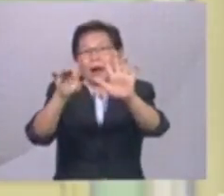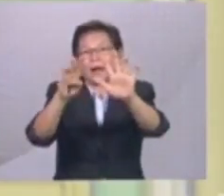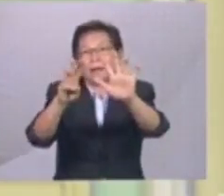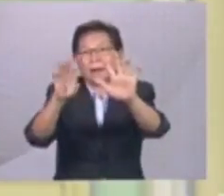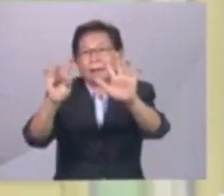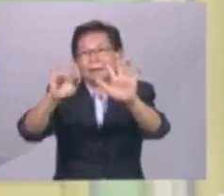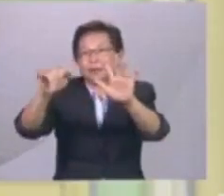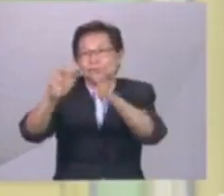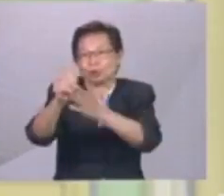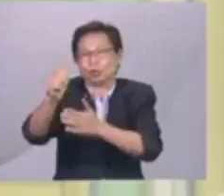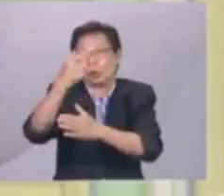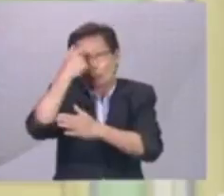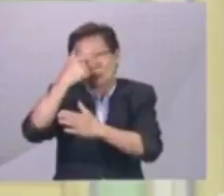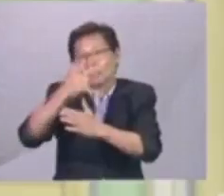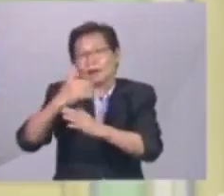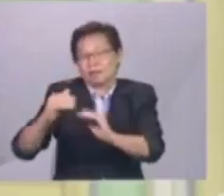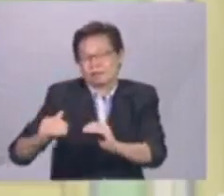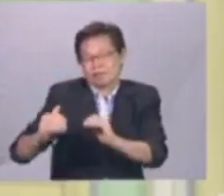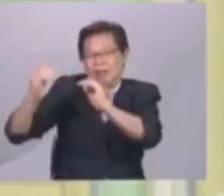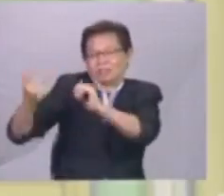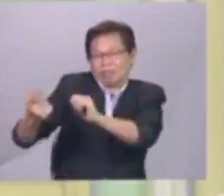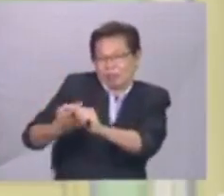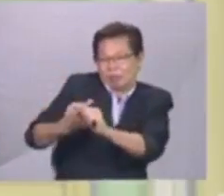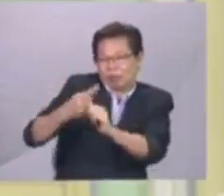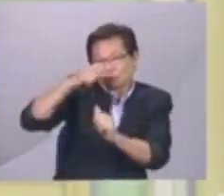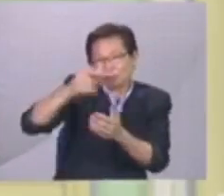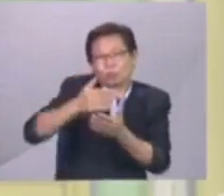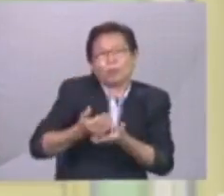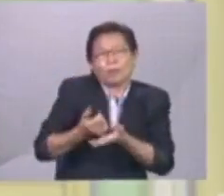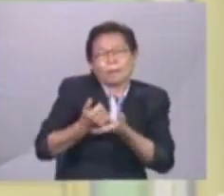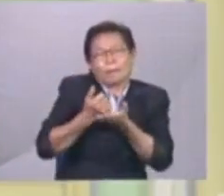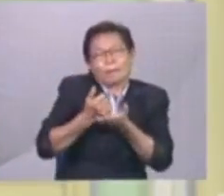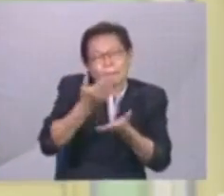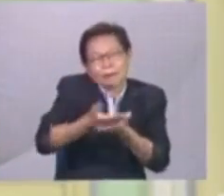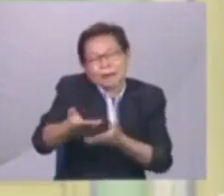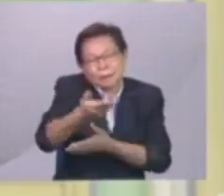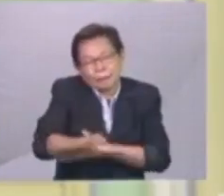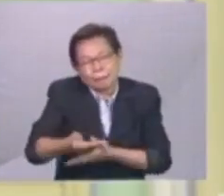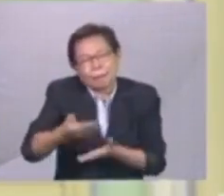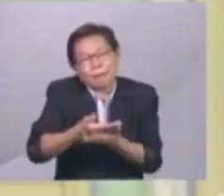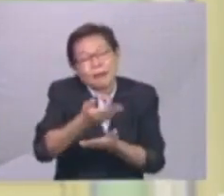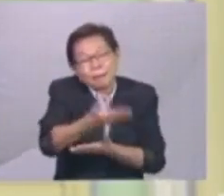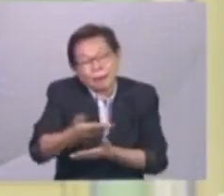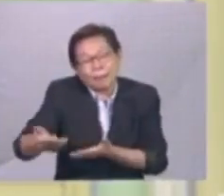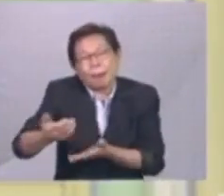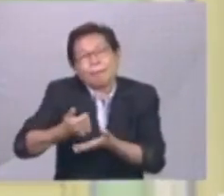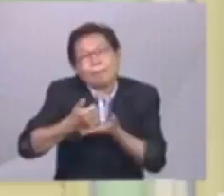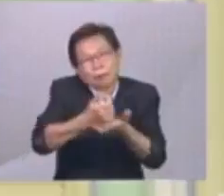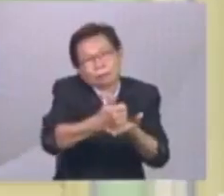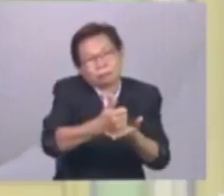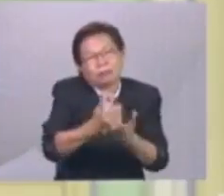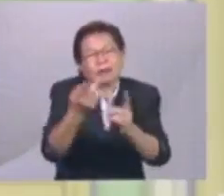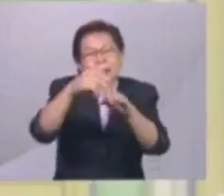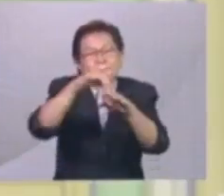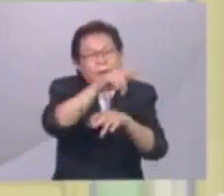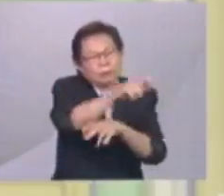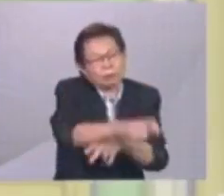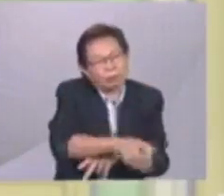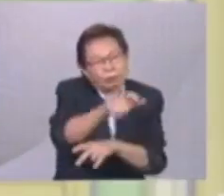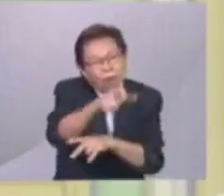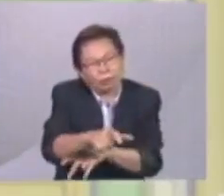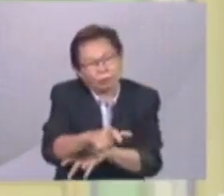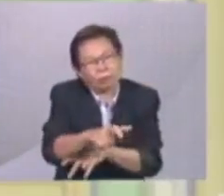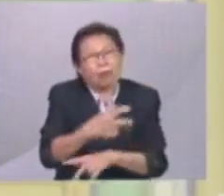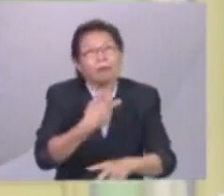RM5.68 juta bagi fasa pertama untuk pembelian bantuan keperluan harian kepada mereka yang terjejas akibat